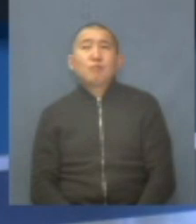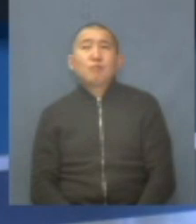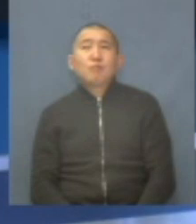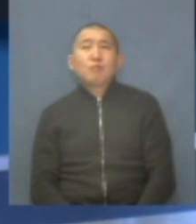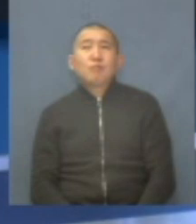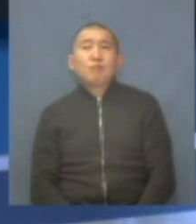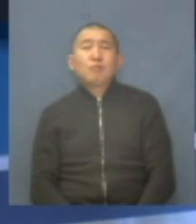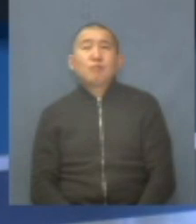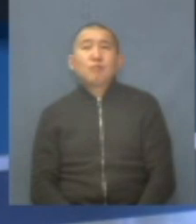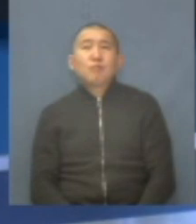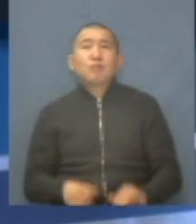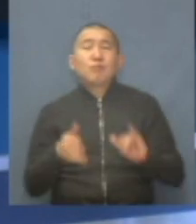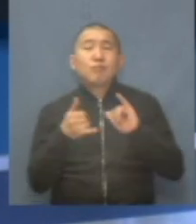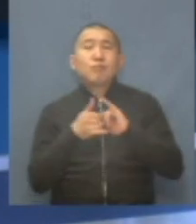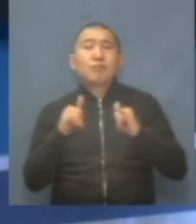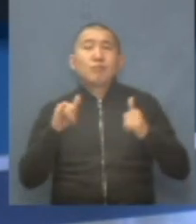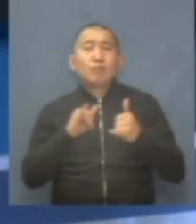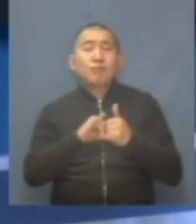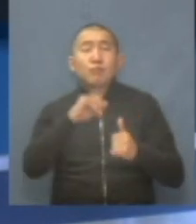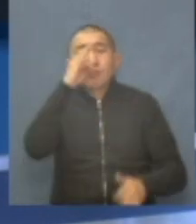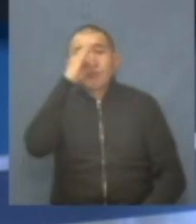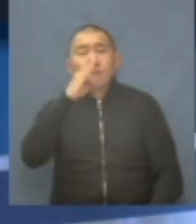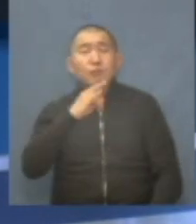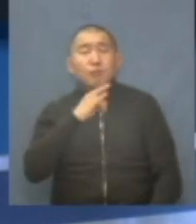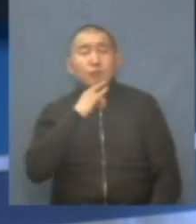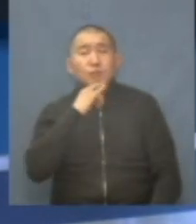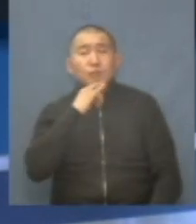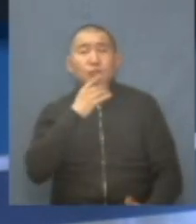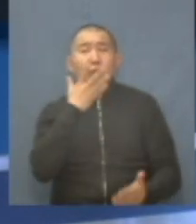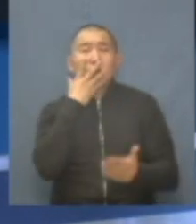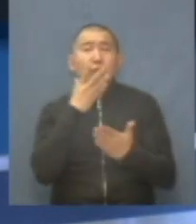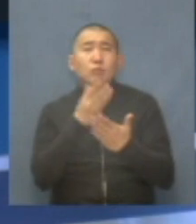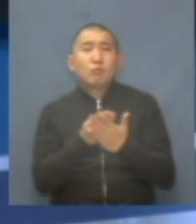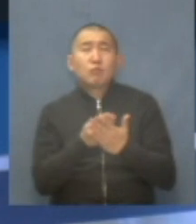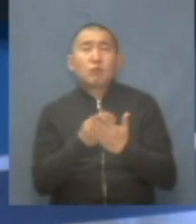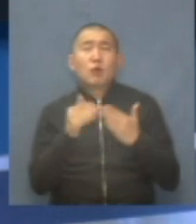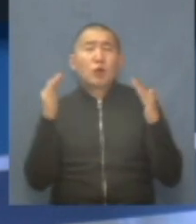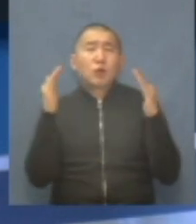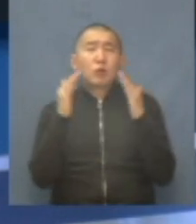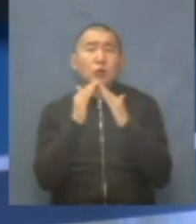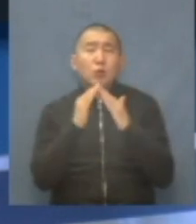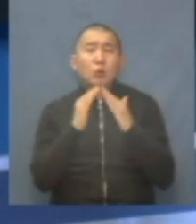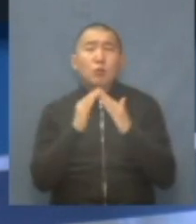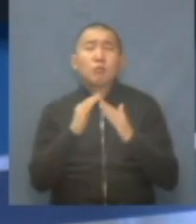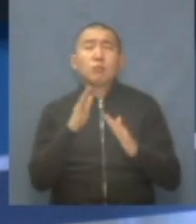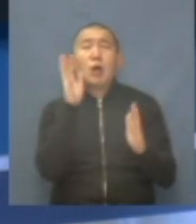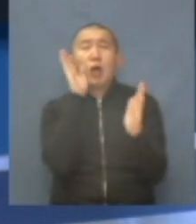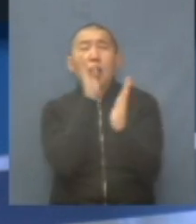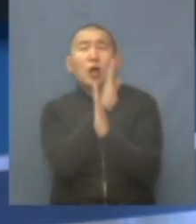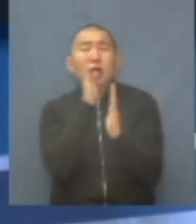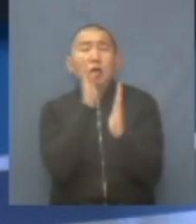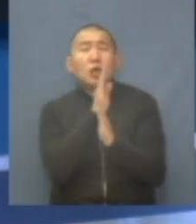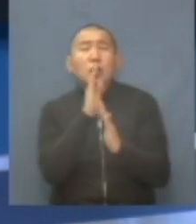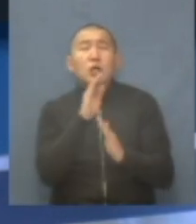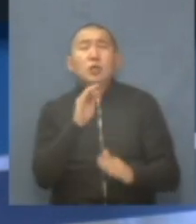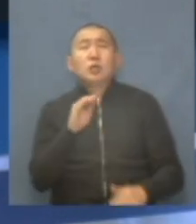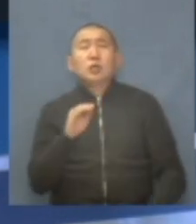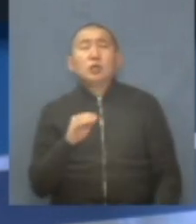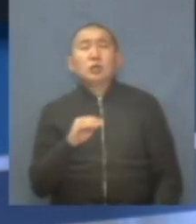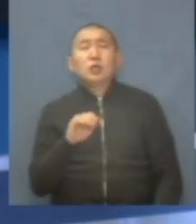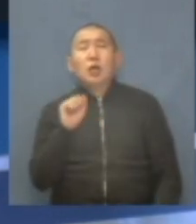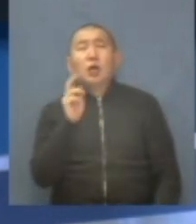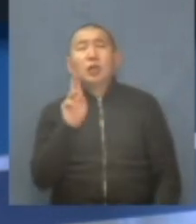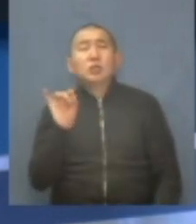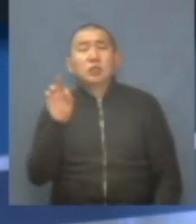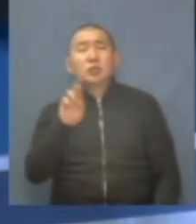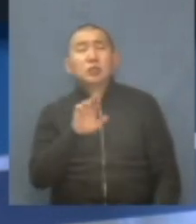Бізгеде мәліметтер. Өскеменде Қазақстан біздің ортақ үйіміз эко акциясы өтті. Шараға 60-қа жуық ерікті қатысты.